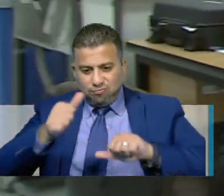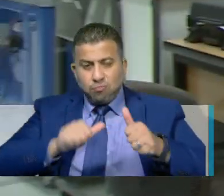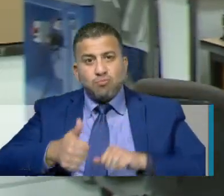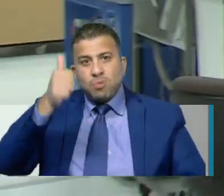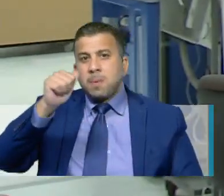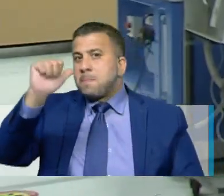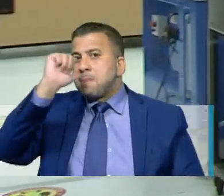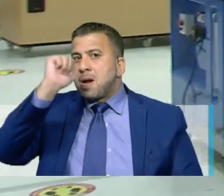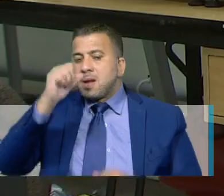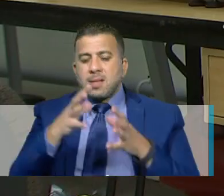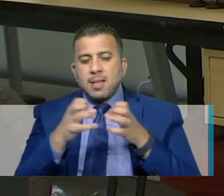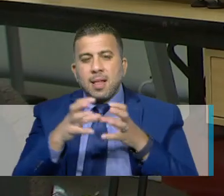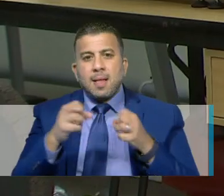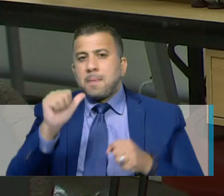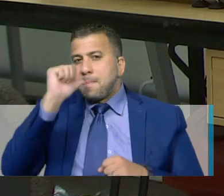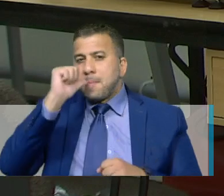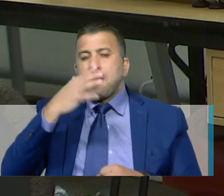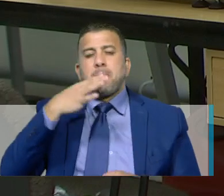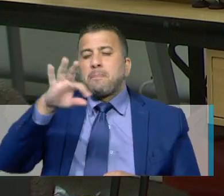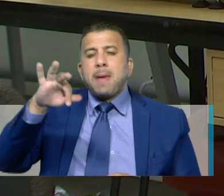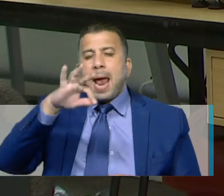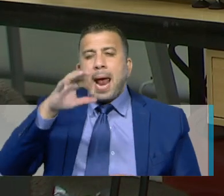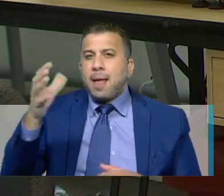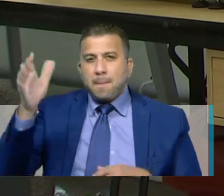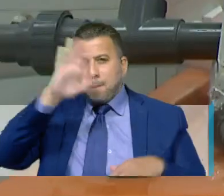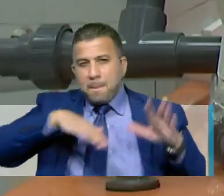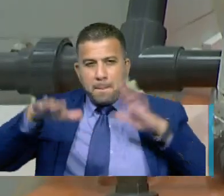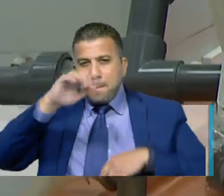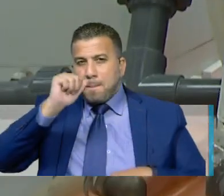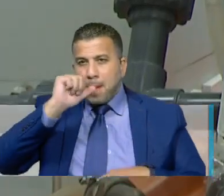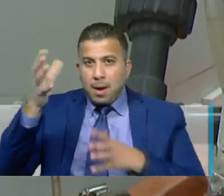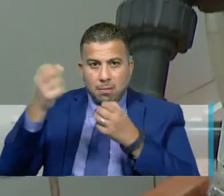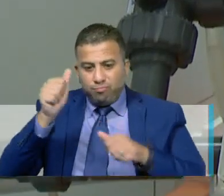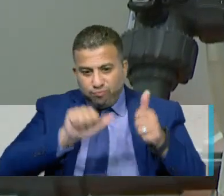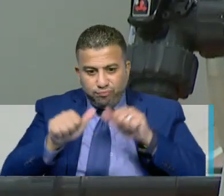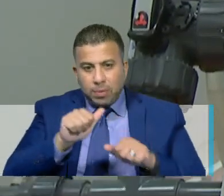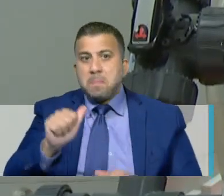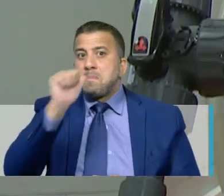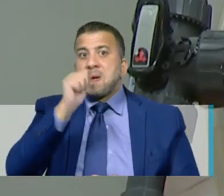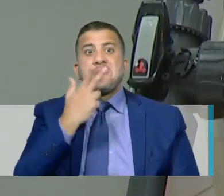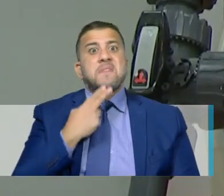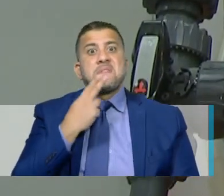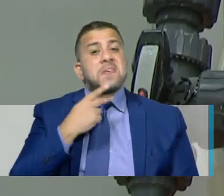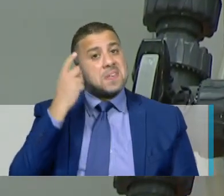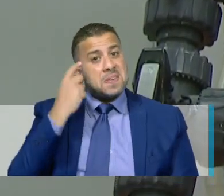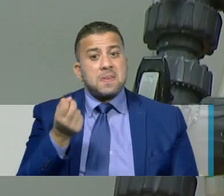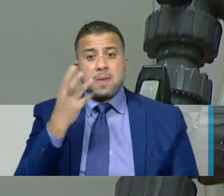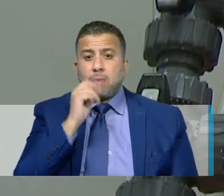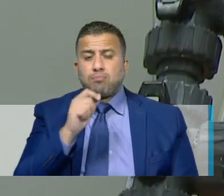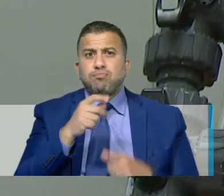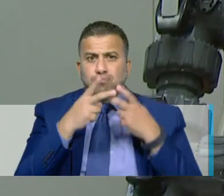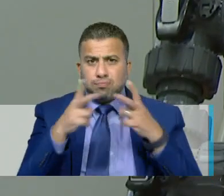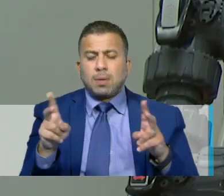في تحلية المياه، حيث حصل البرنامج على اعتراف من وزارة التربية والتعليم، وتم إطلاقه